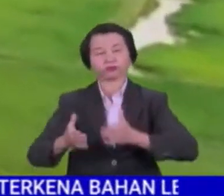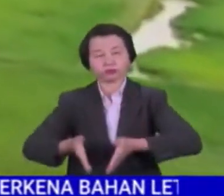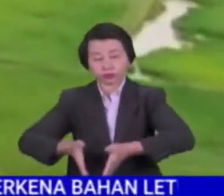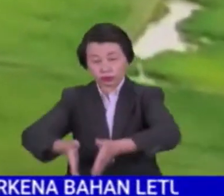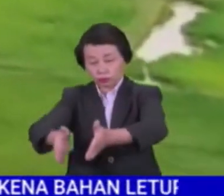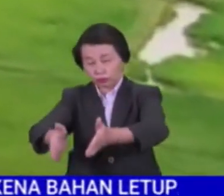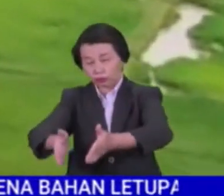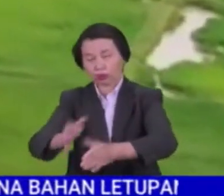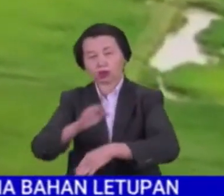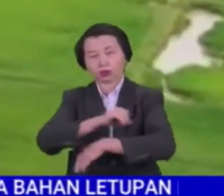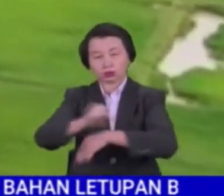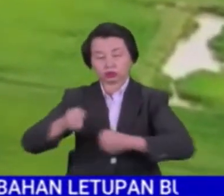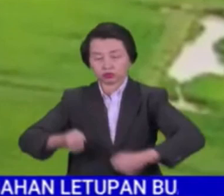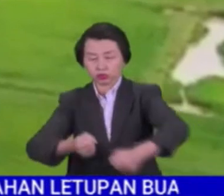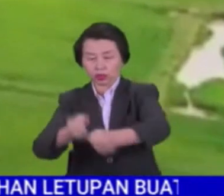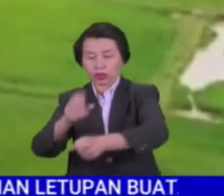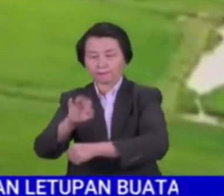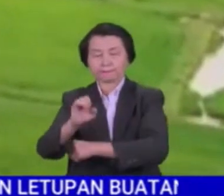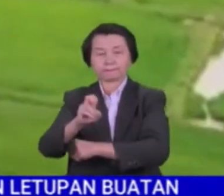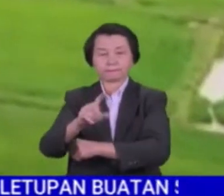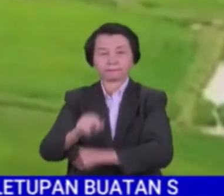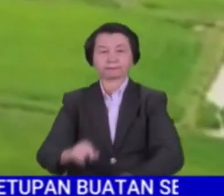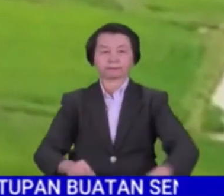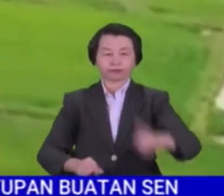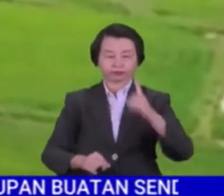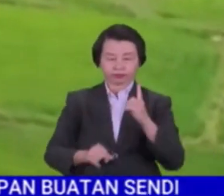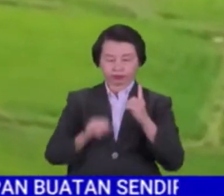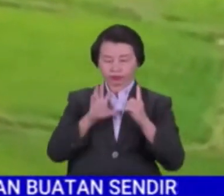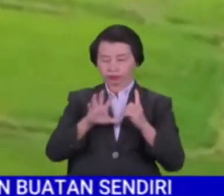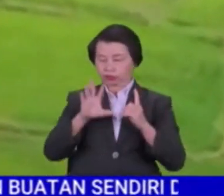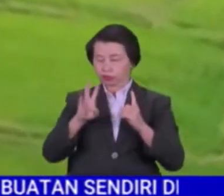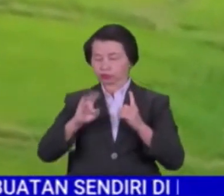menelan belanja hampir 150 7juta